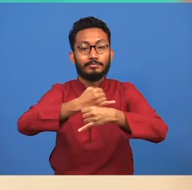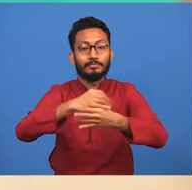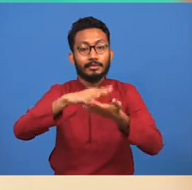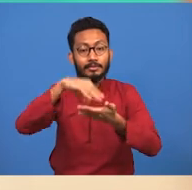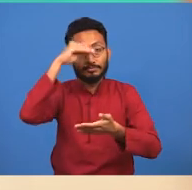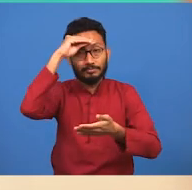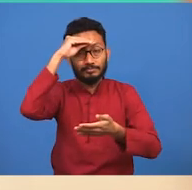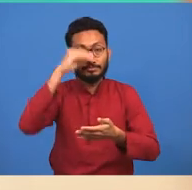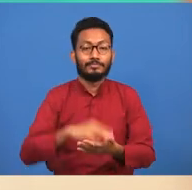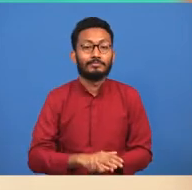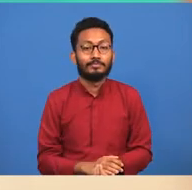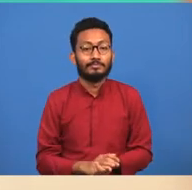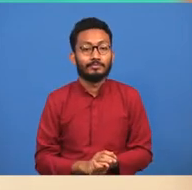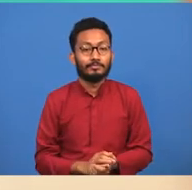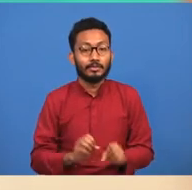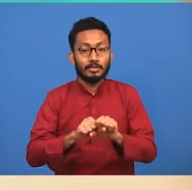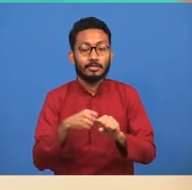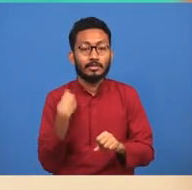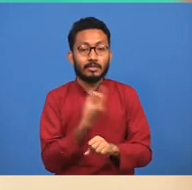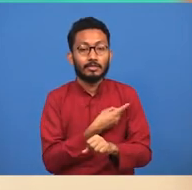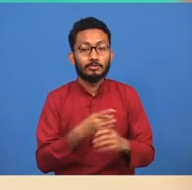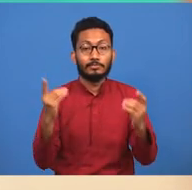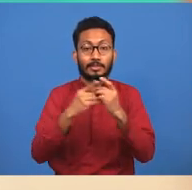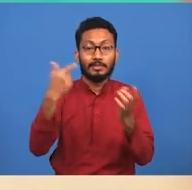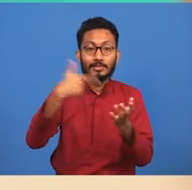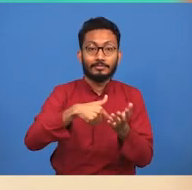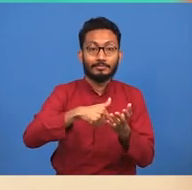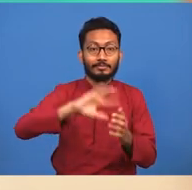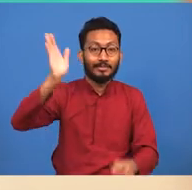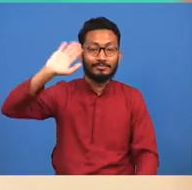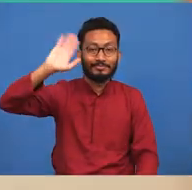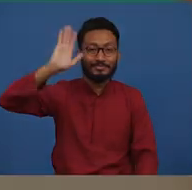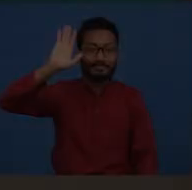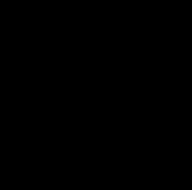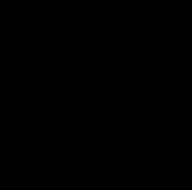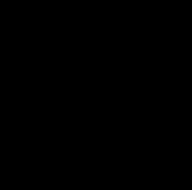Semoga kita jumpa pada masa akan datang. Bye.